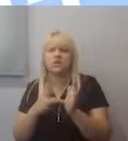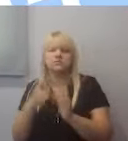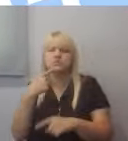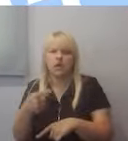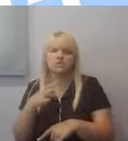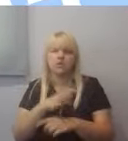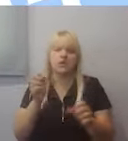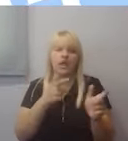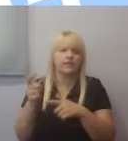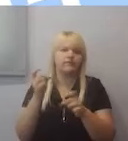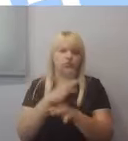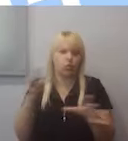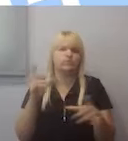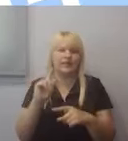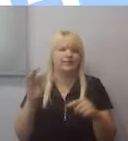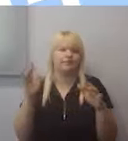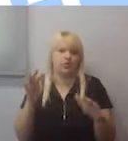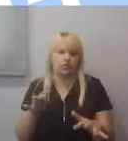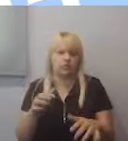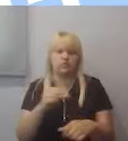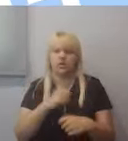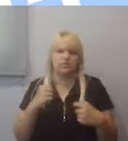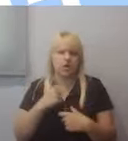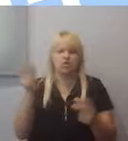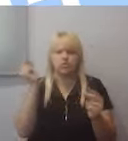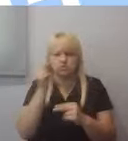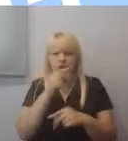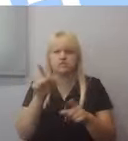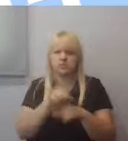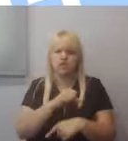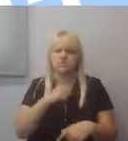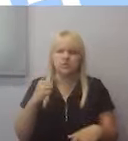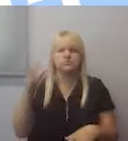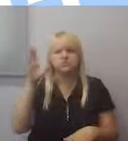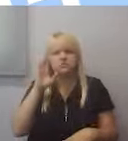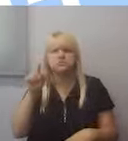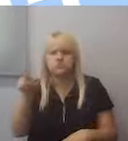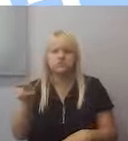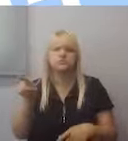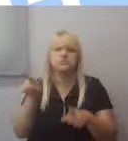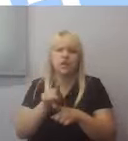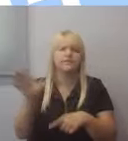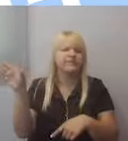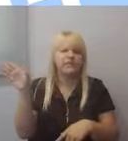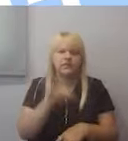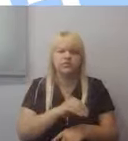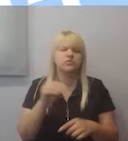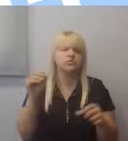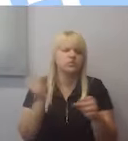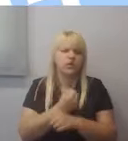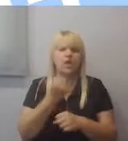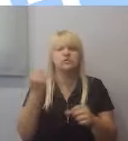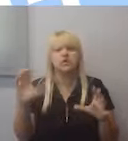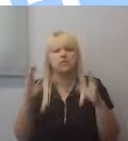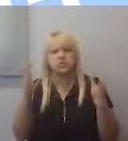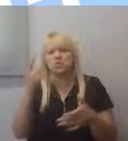process mēs paši mācāmies mēs uzklausām arī visu teiksim gan starptautisko pieredzi